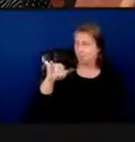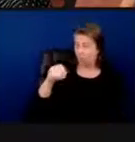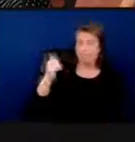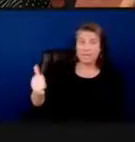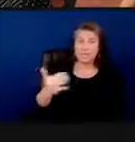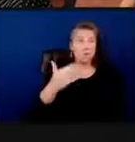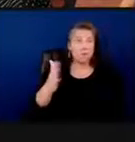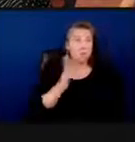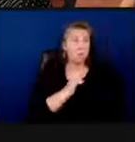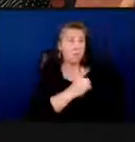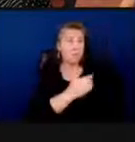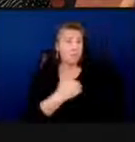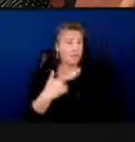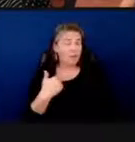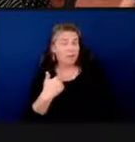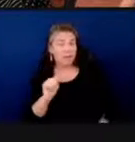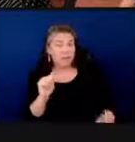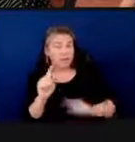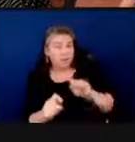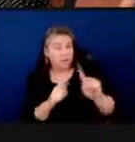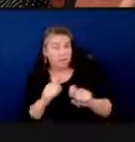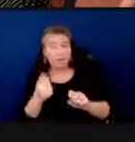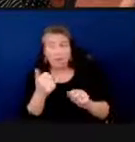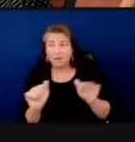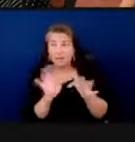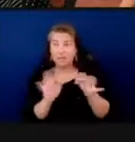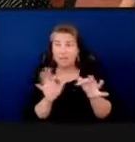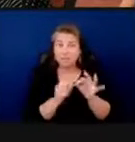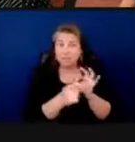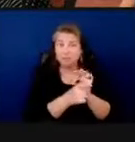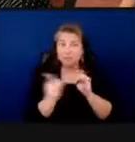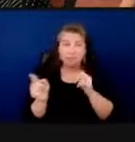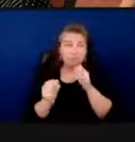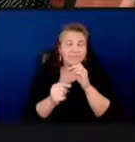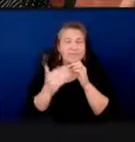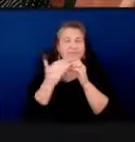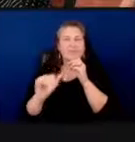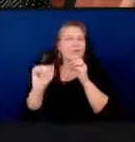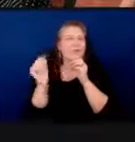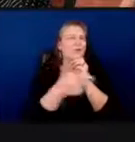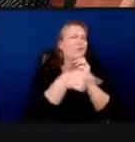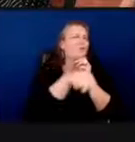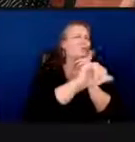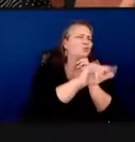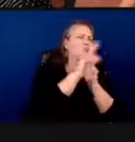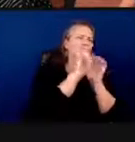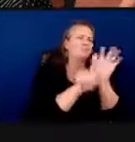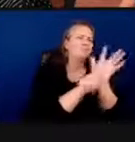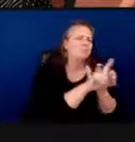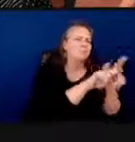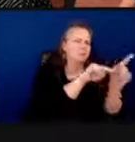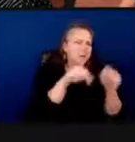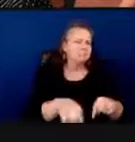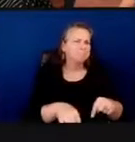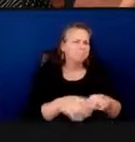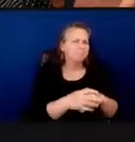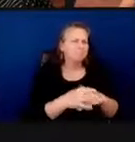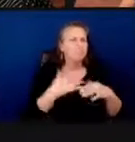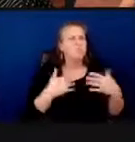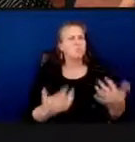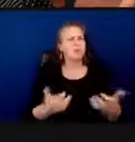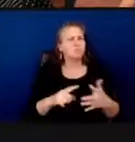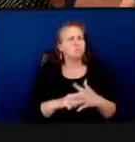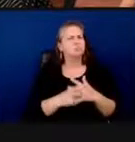بوليو. الآن أود أن أطلب من أعضاء المجلس أن يقوموا بتقديم آرائهم حول